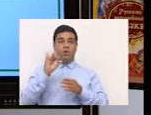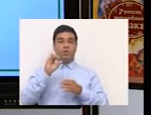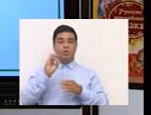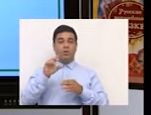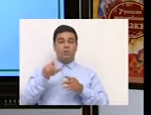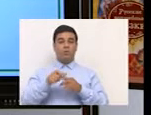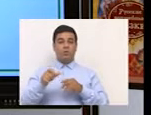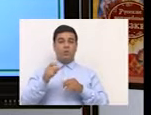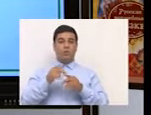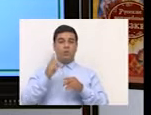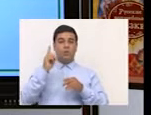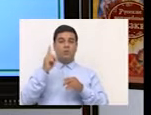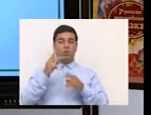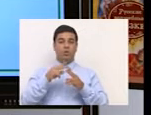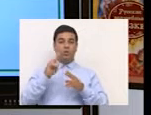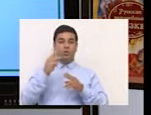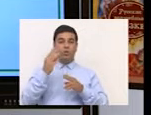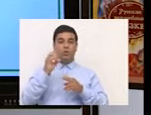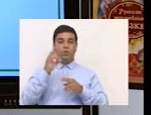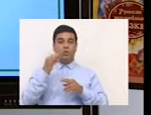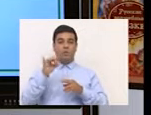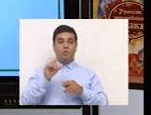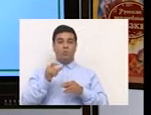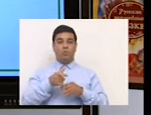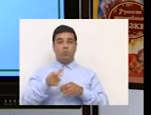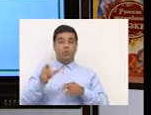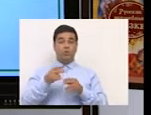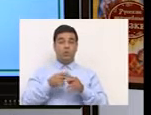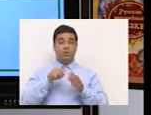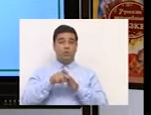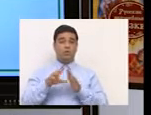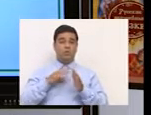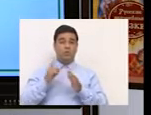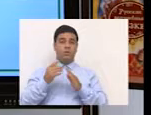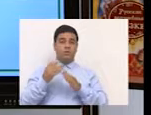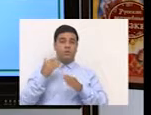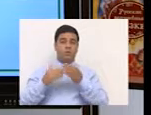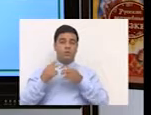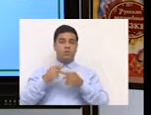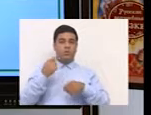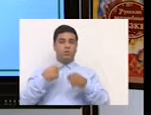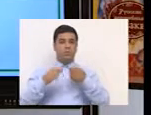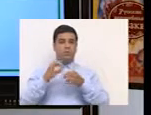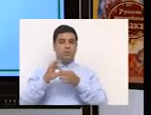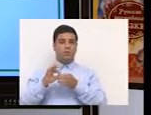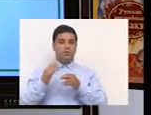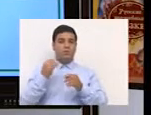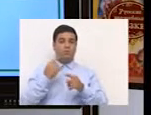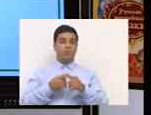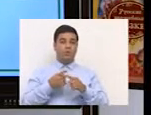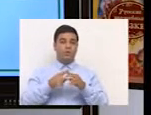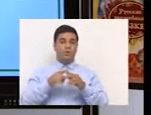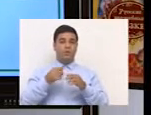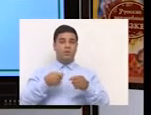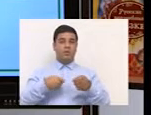древнего, великого, шелкового пути. Издавна его связывали торговые и дипломатические